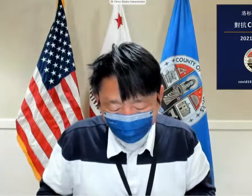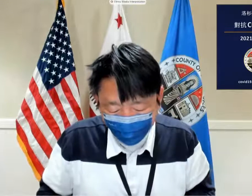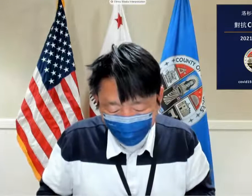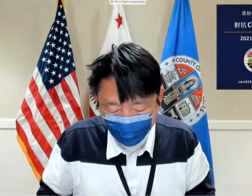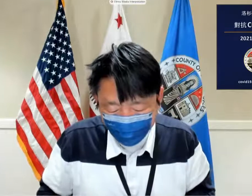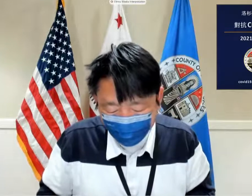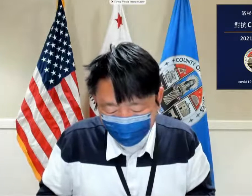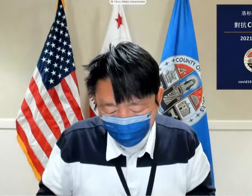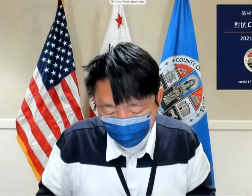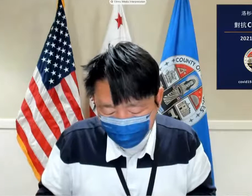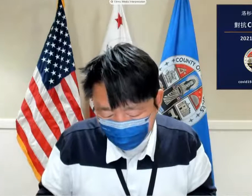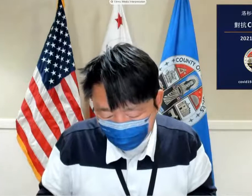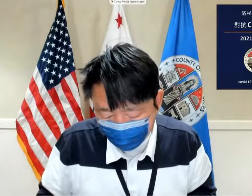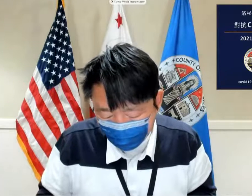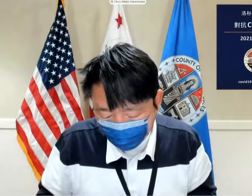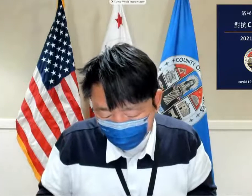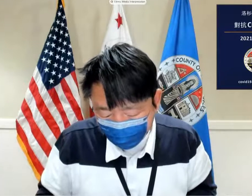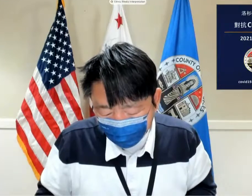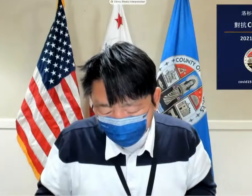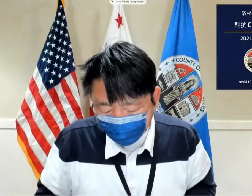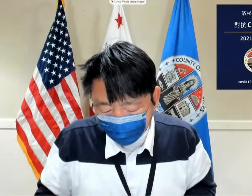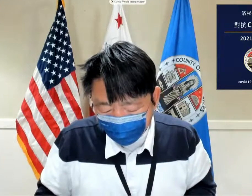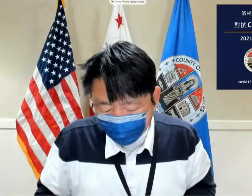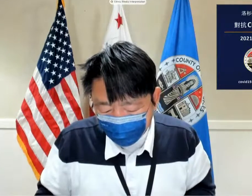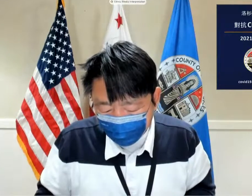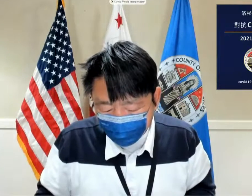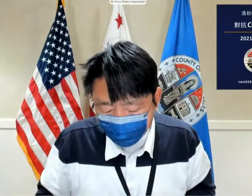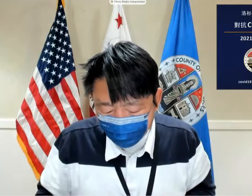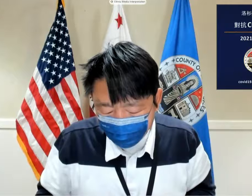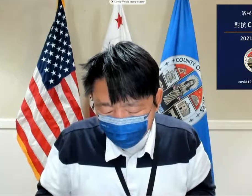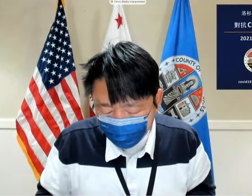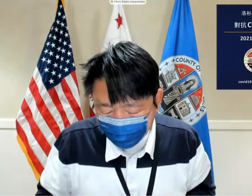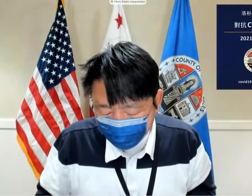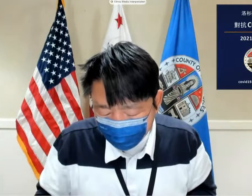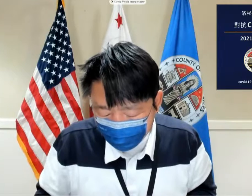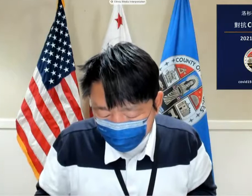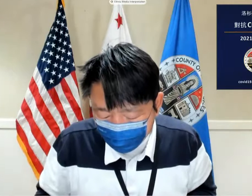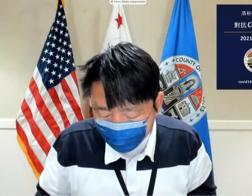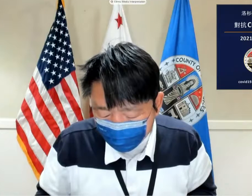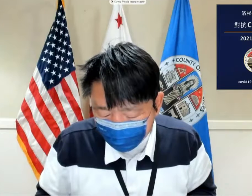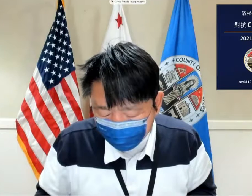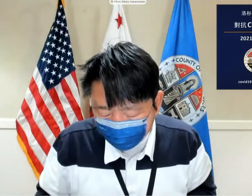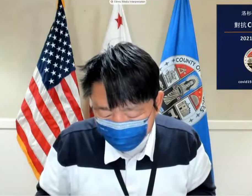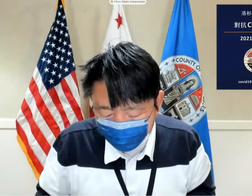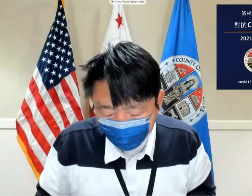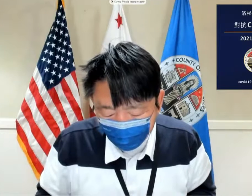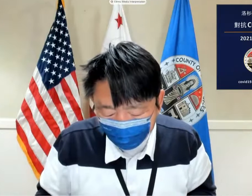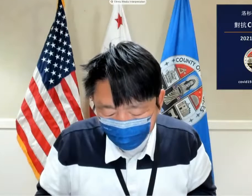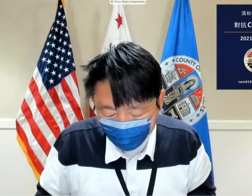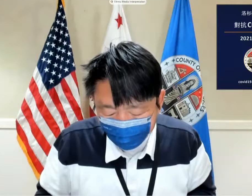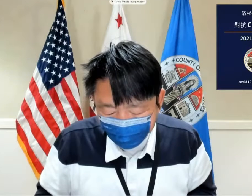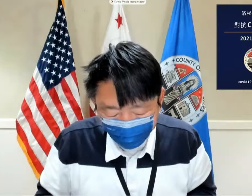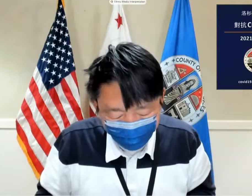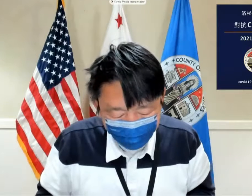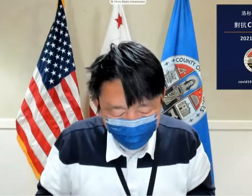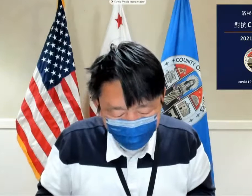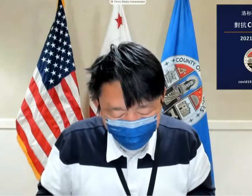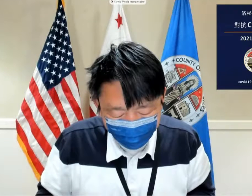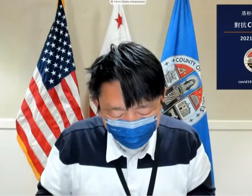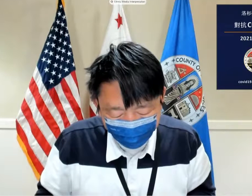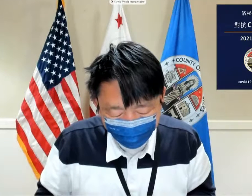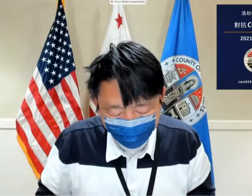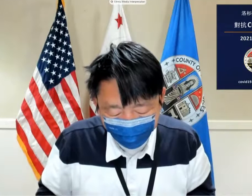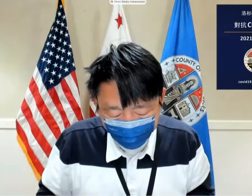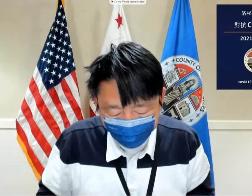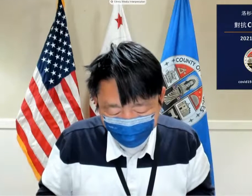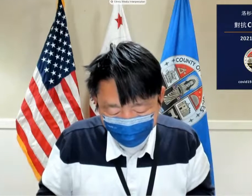置了80个移动疫苗接种点，将这些移动接种点布置在老年居民居